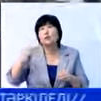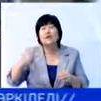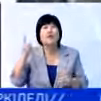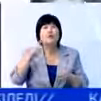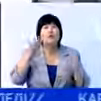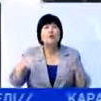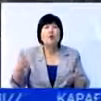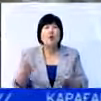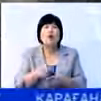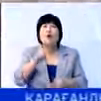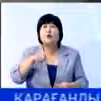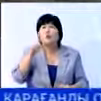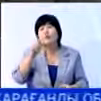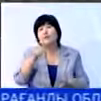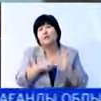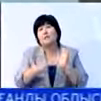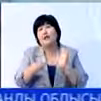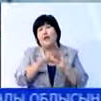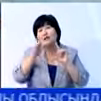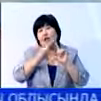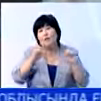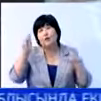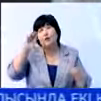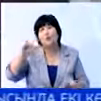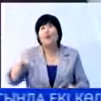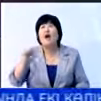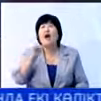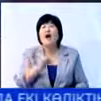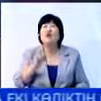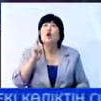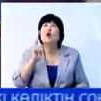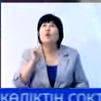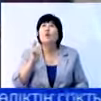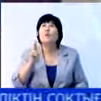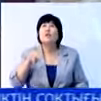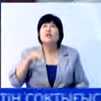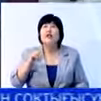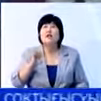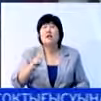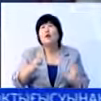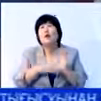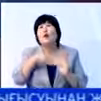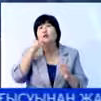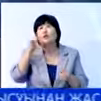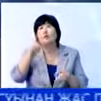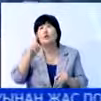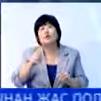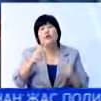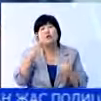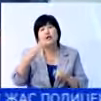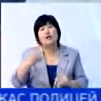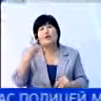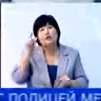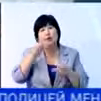бірінші орында нөмірі 176-шы орта мектеп оқушысы Анель Көпжасар иеленсе, 9-шы сынып бойынша нөмірі 143-шы